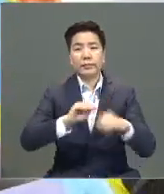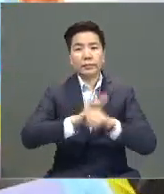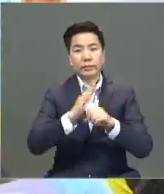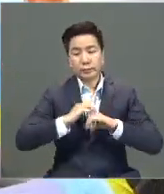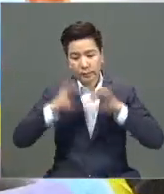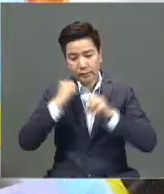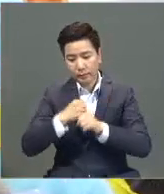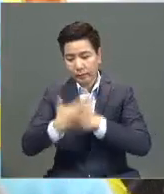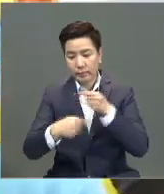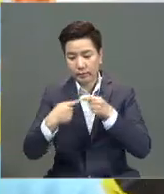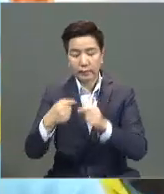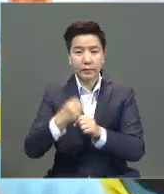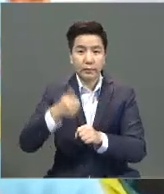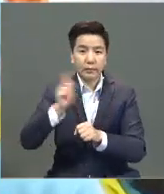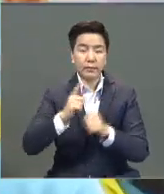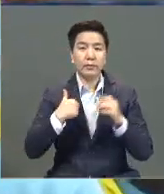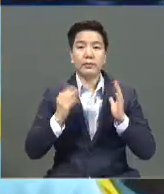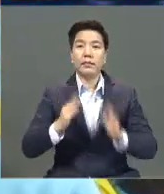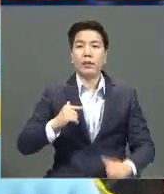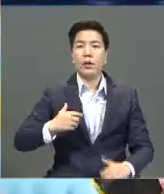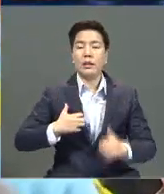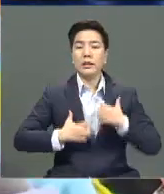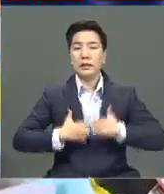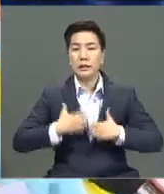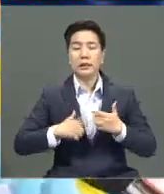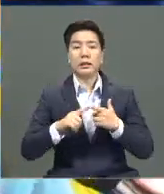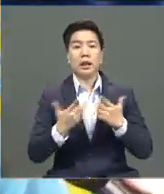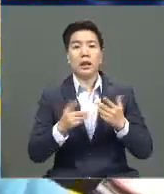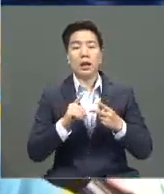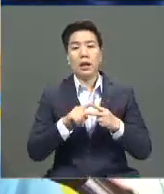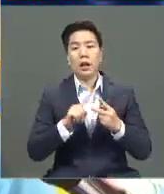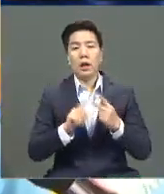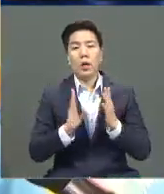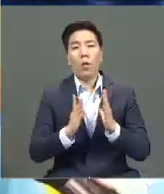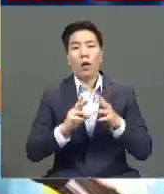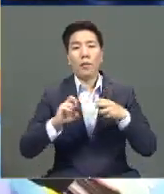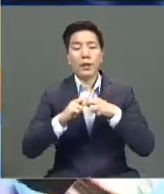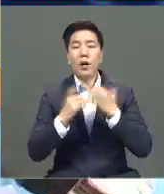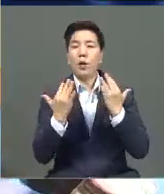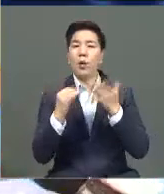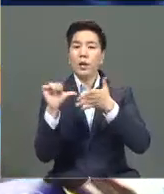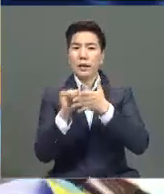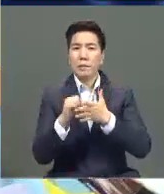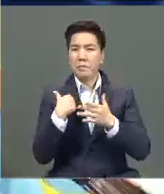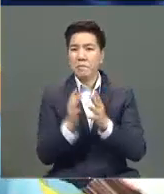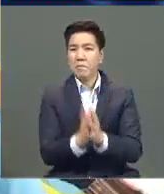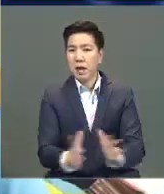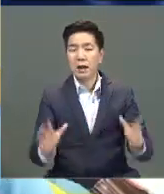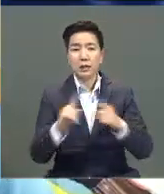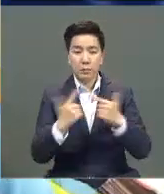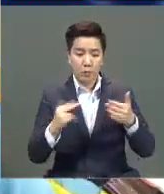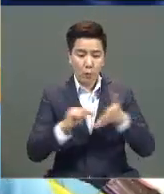งานได้นะคนที่เขาเดือดร้อนคนที่เขารอการแก้ปัญหาให้เราเนี่ยเยอะแยะนะวันนี้ไม่ใ